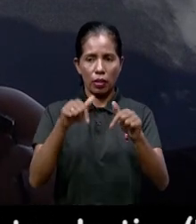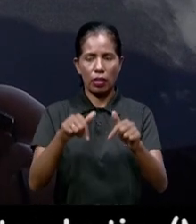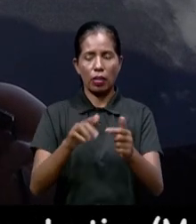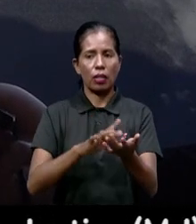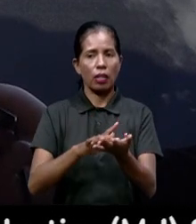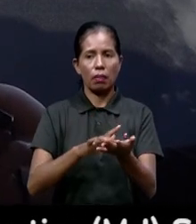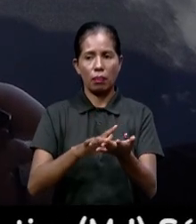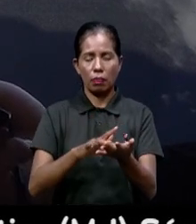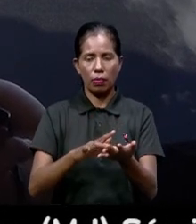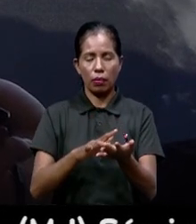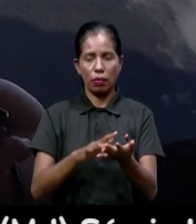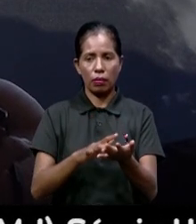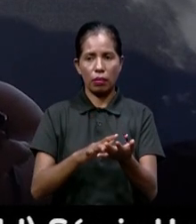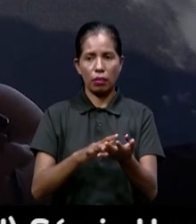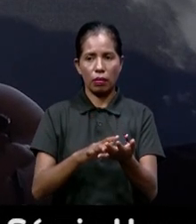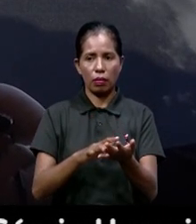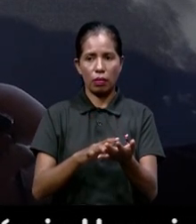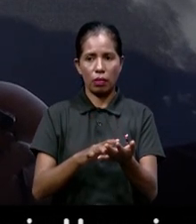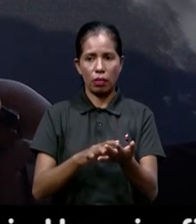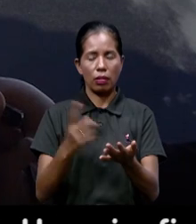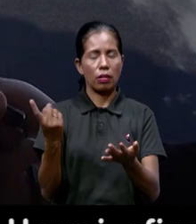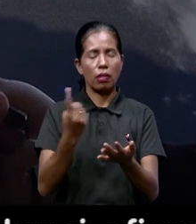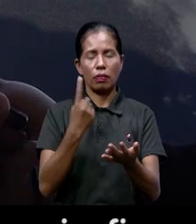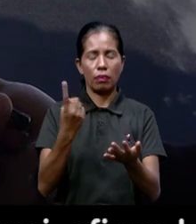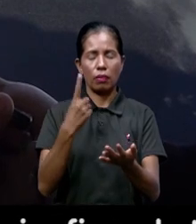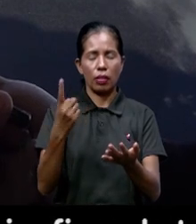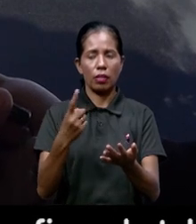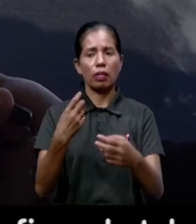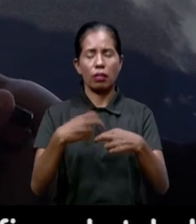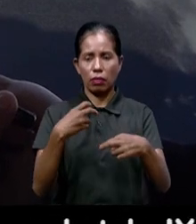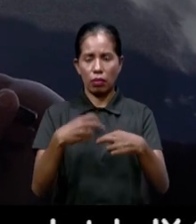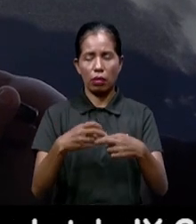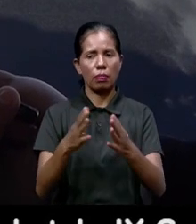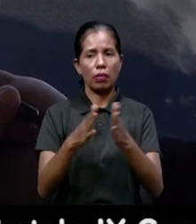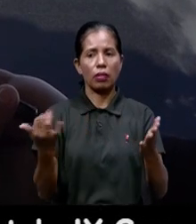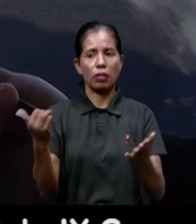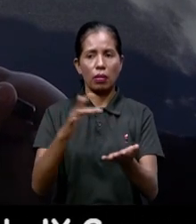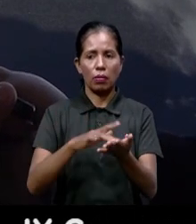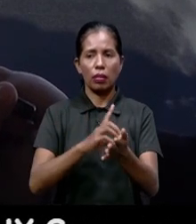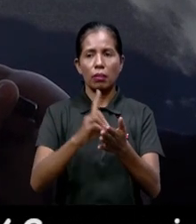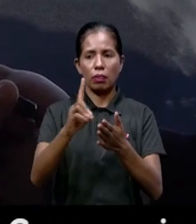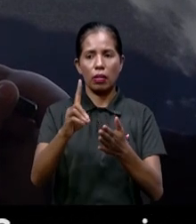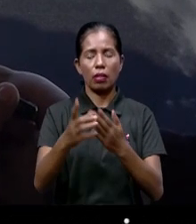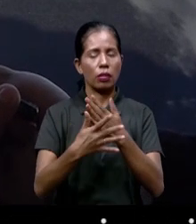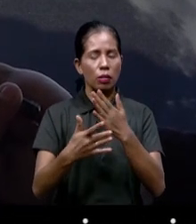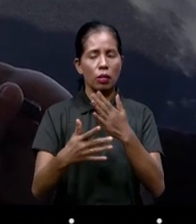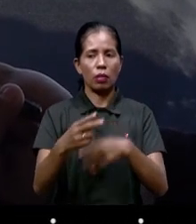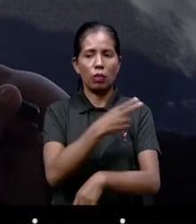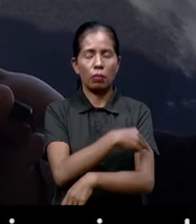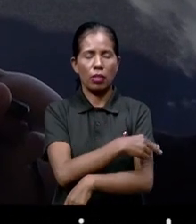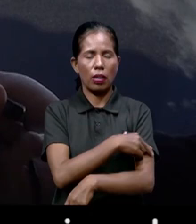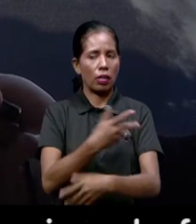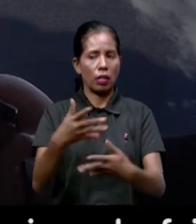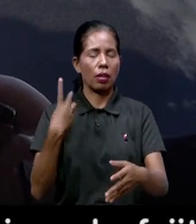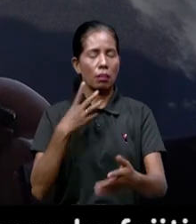aimoruk nene sempre failansu ela deita. Ata failansu semai mak semana ida mak mai hospital lai ham tingi baso sel